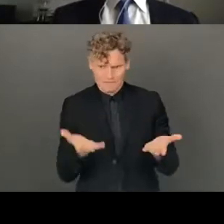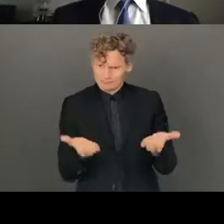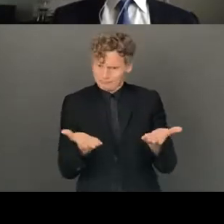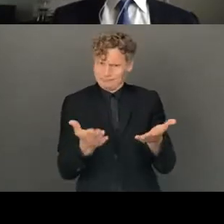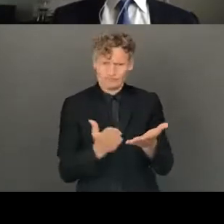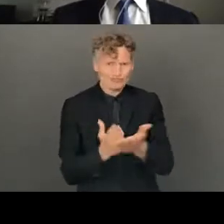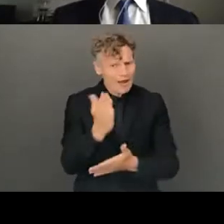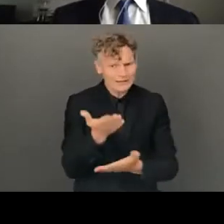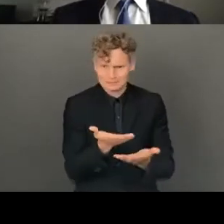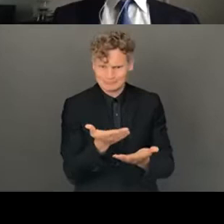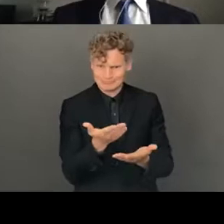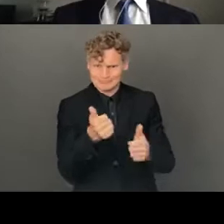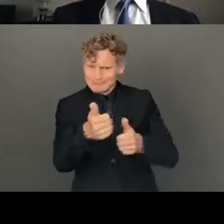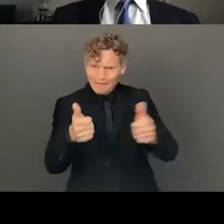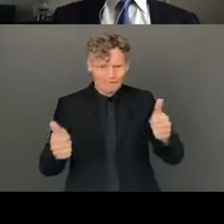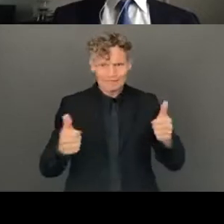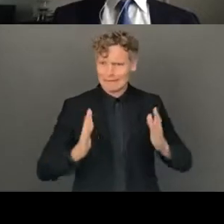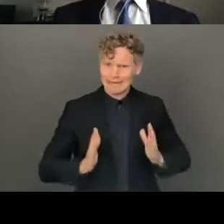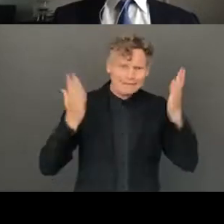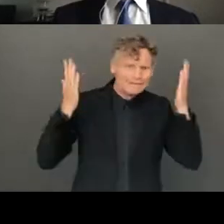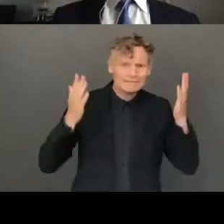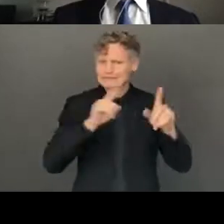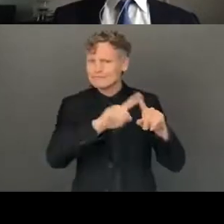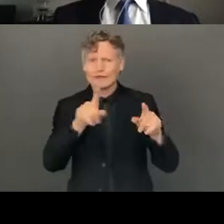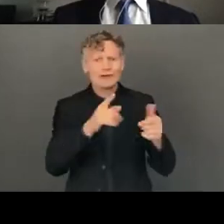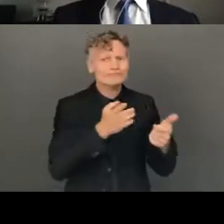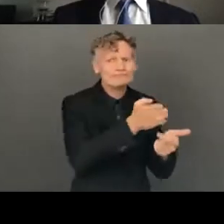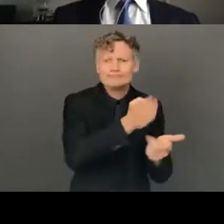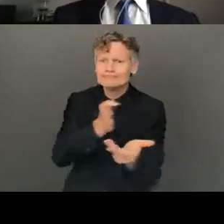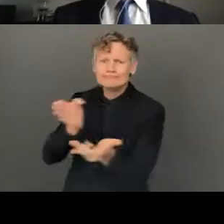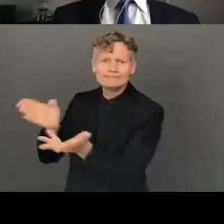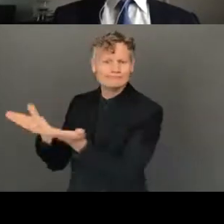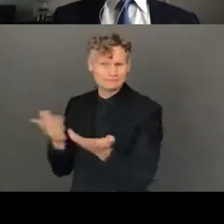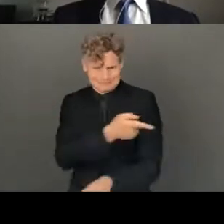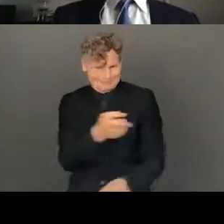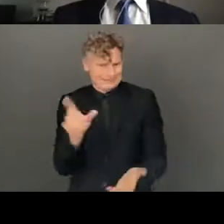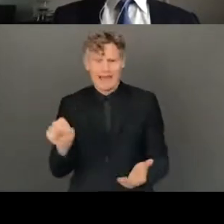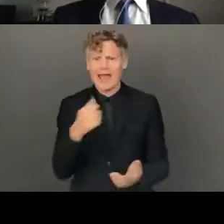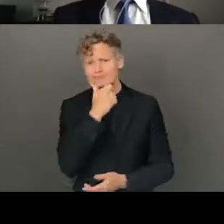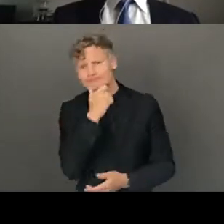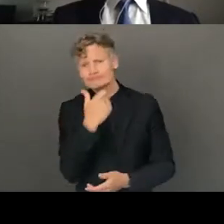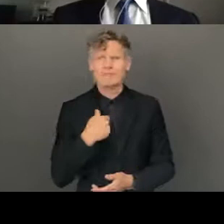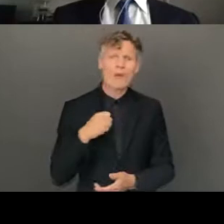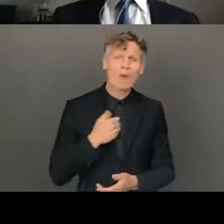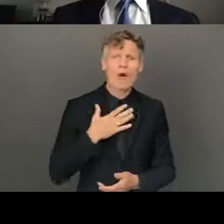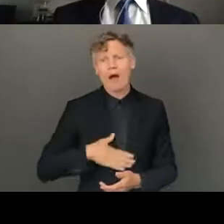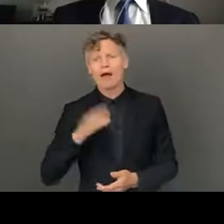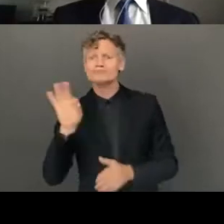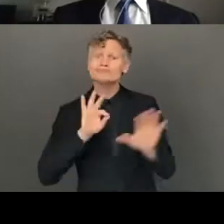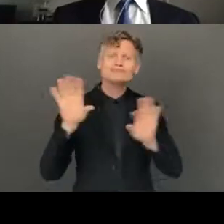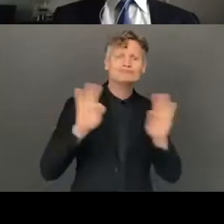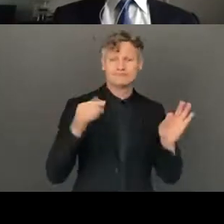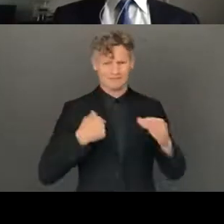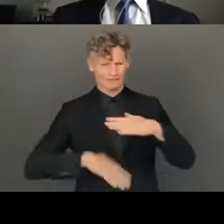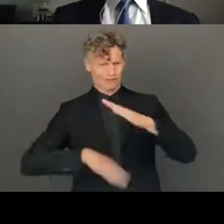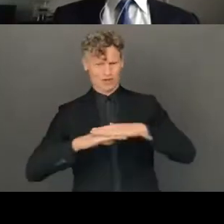et d'être des participants actifs à tout niveau de la société. Ils devraient pouvoir faire leurs choix et avoir un contrôle